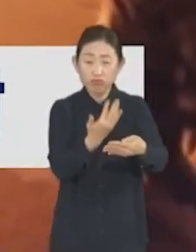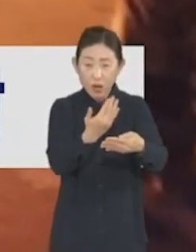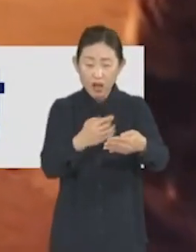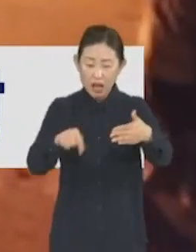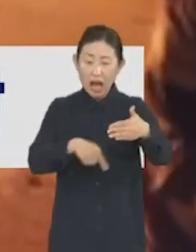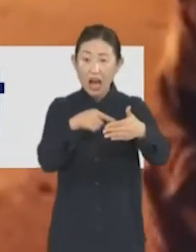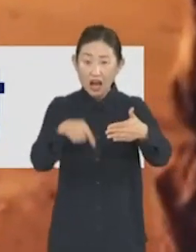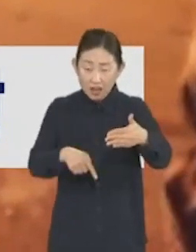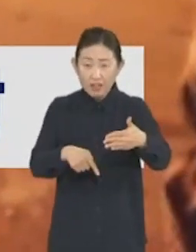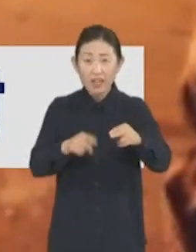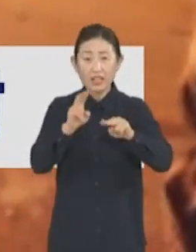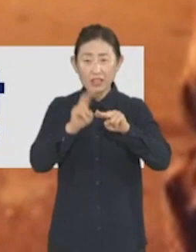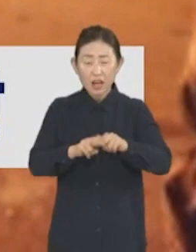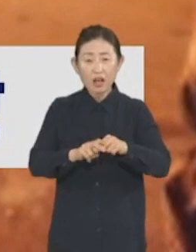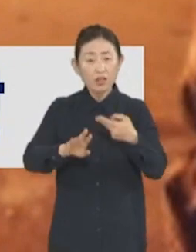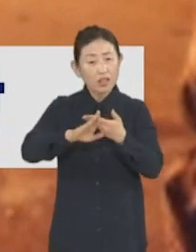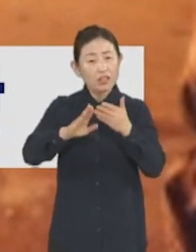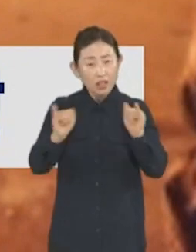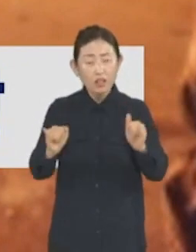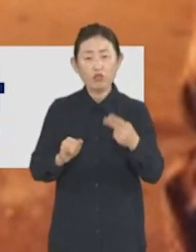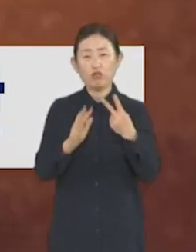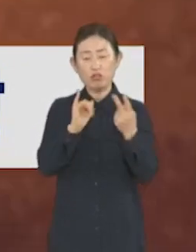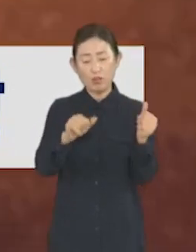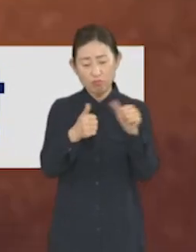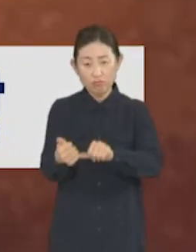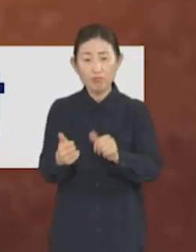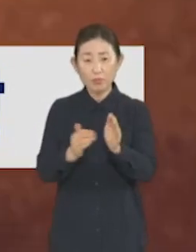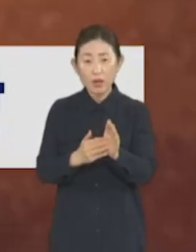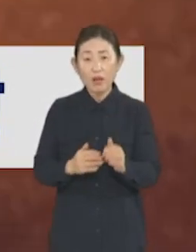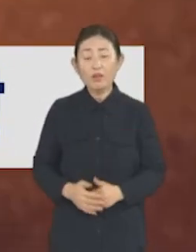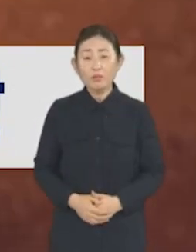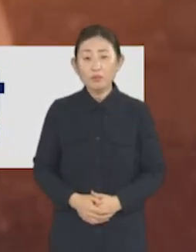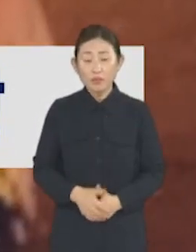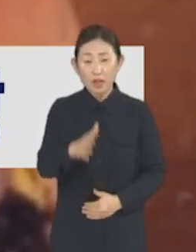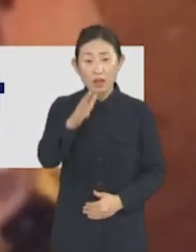사고로 외국인으로 추정되는 탑승자 2명이 숨졌습니다.